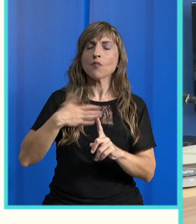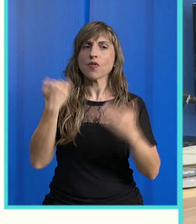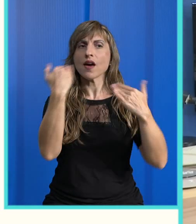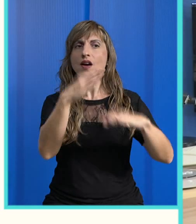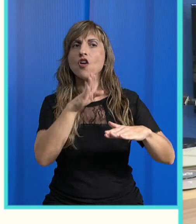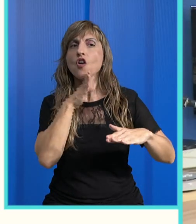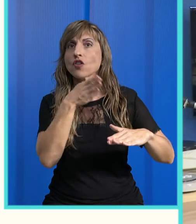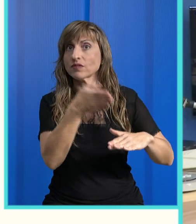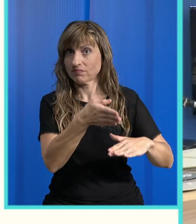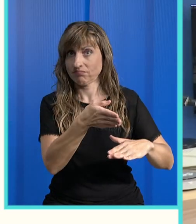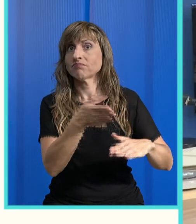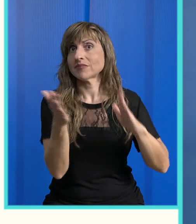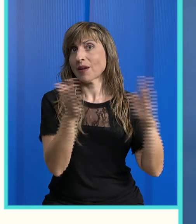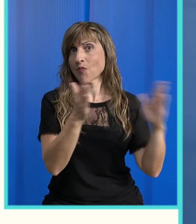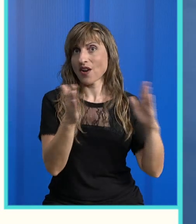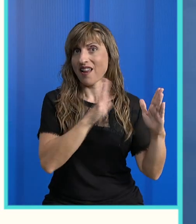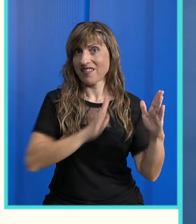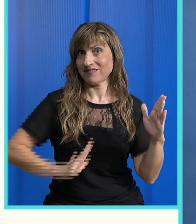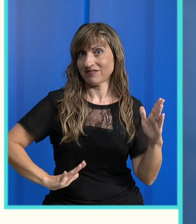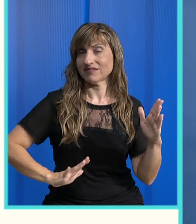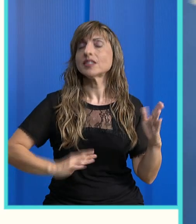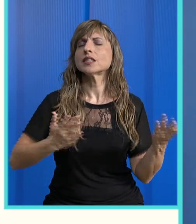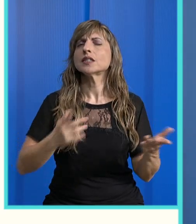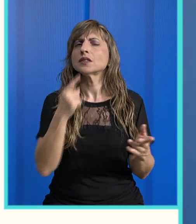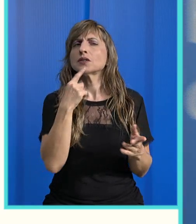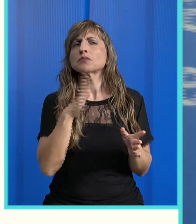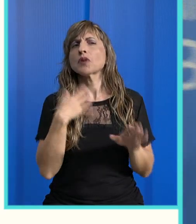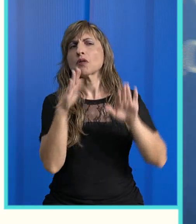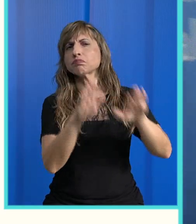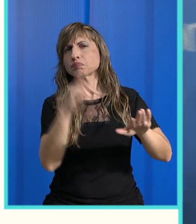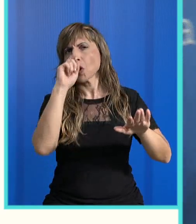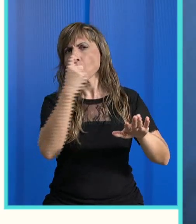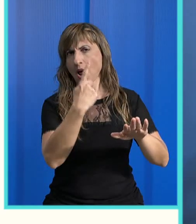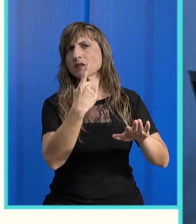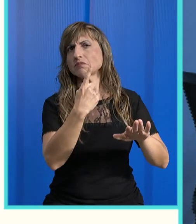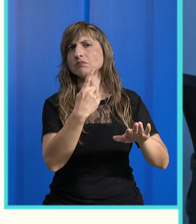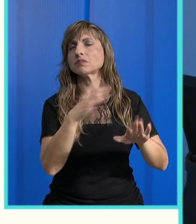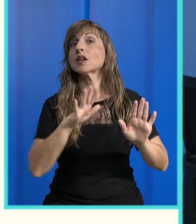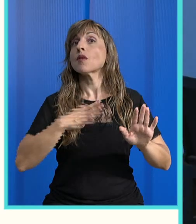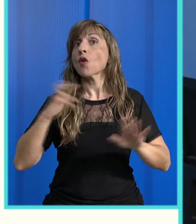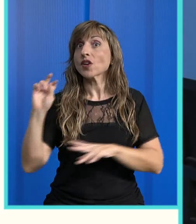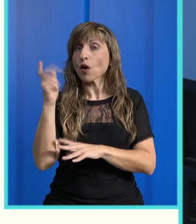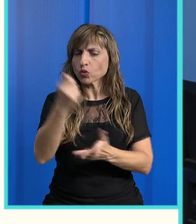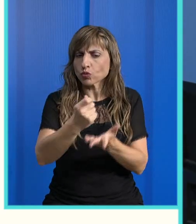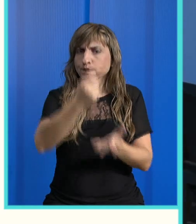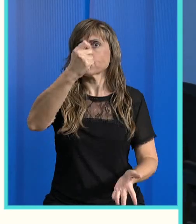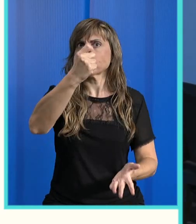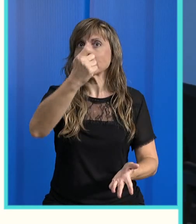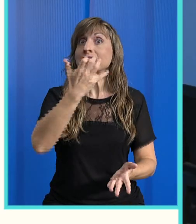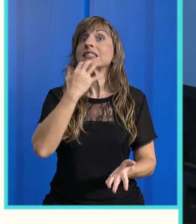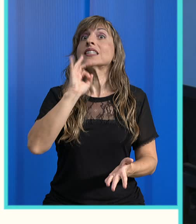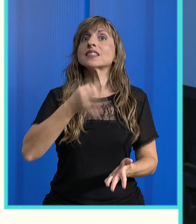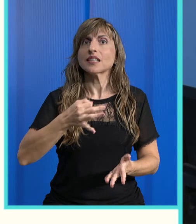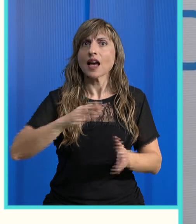sostre temporal. L'alcalde calcula que s'hi podran estar un any i no descarta ampliar els recursos del CIAT si la